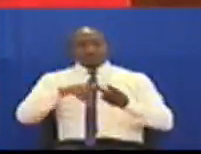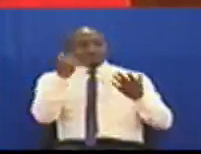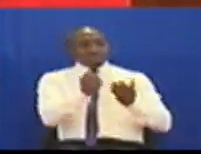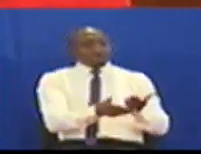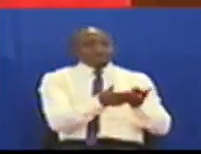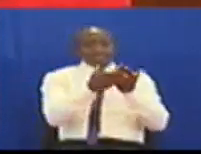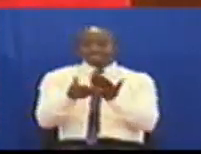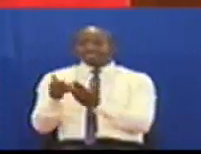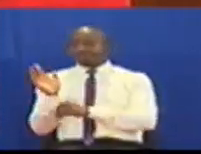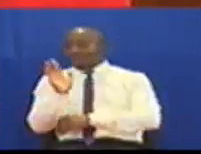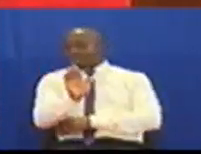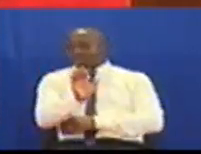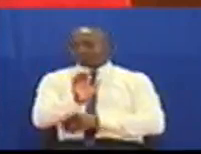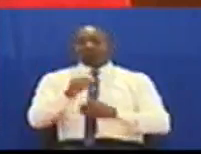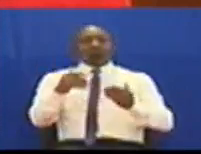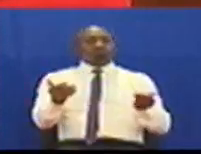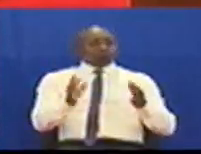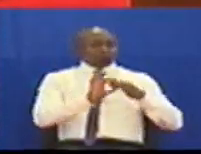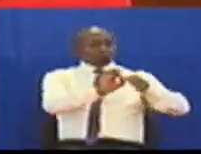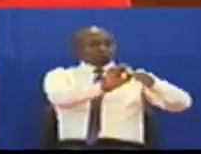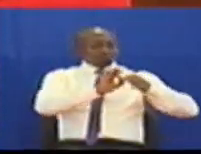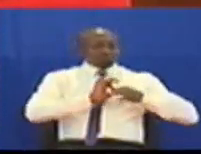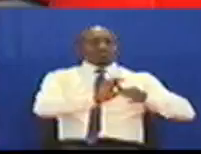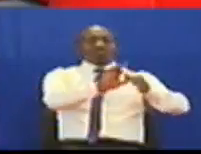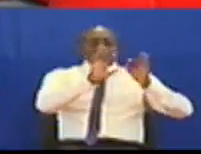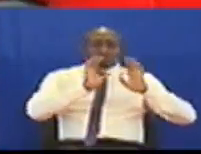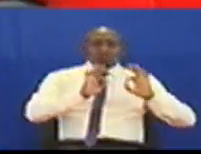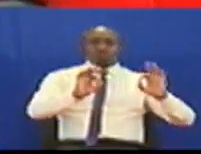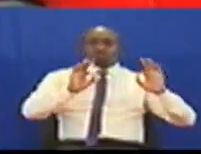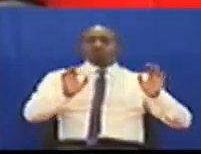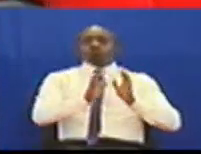wake. Tunapata mashirikiano makubwa sana